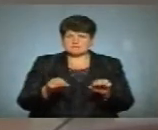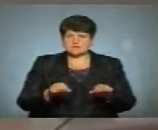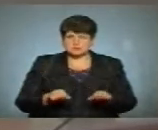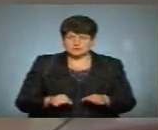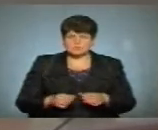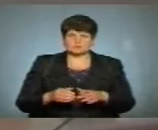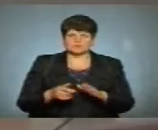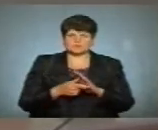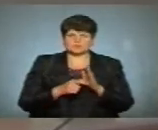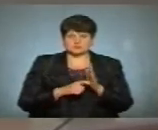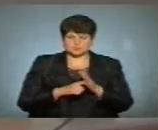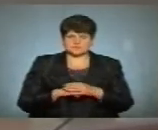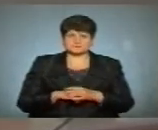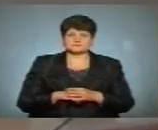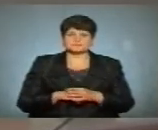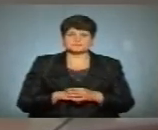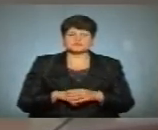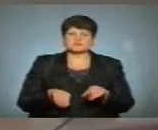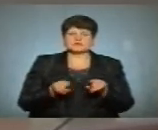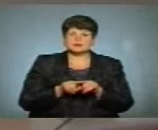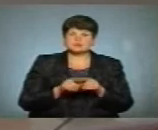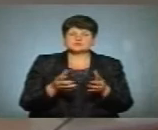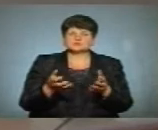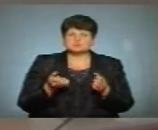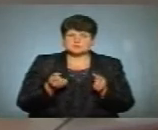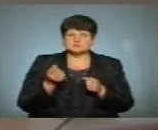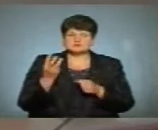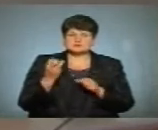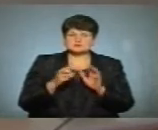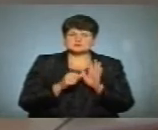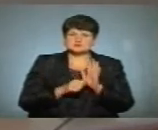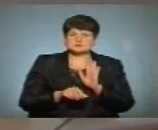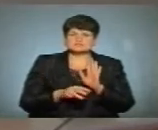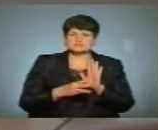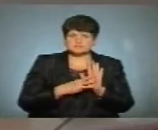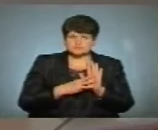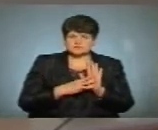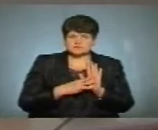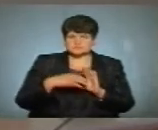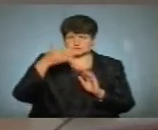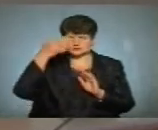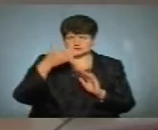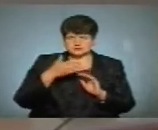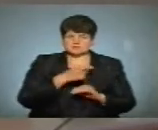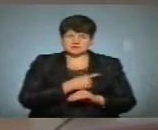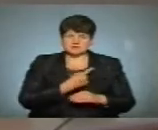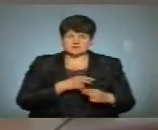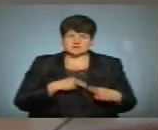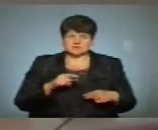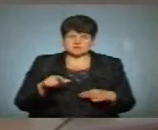у аудиторіях. Також отримали 368 щитків для медичних